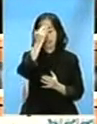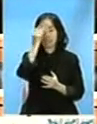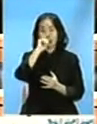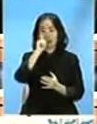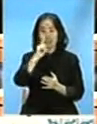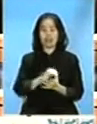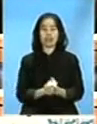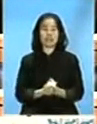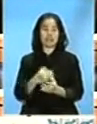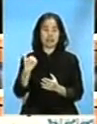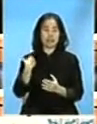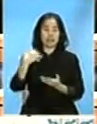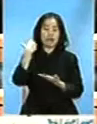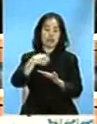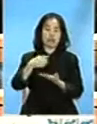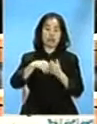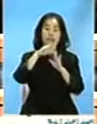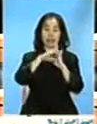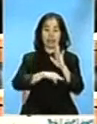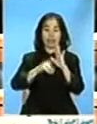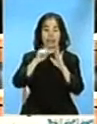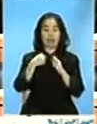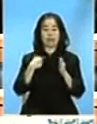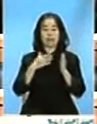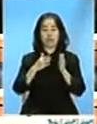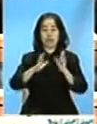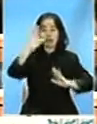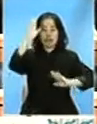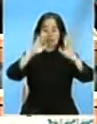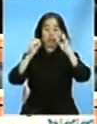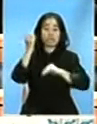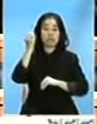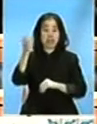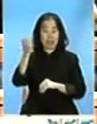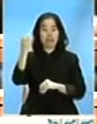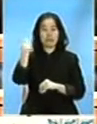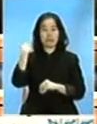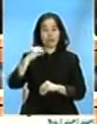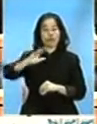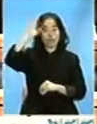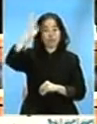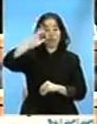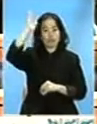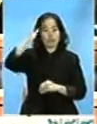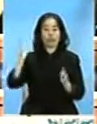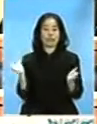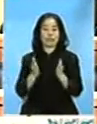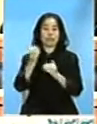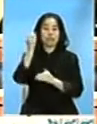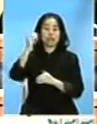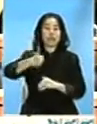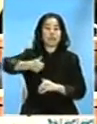ไปเนี่ยอย่างไรก็ตามนะครับฝ่ายที่มีเสียงข้างมากก็จะยกมือก็จะเป็นฝ่ายผู้ช